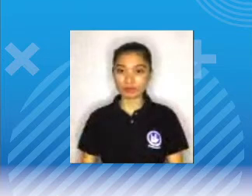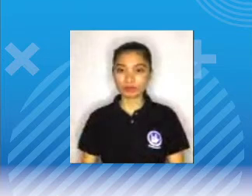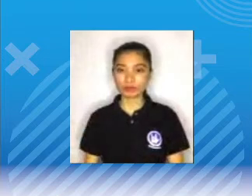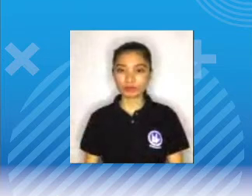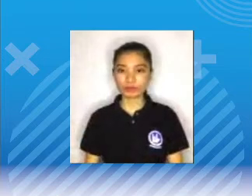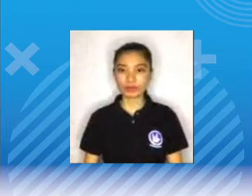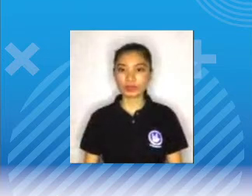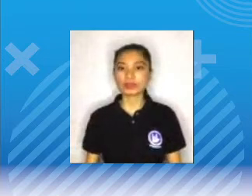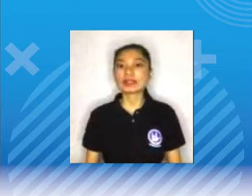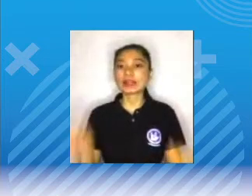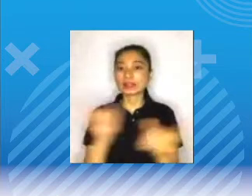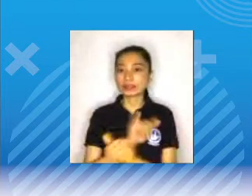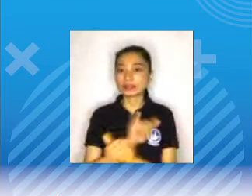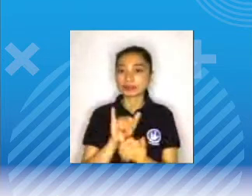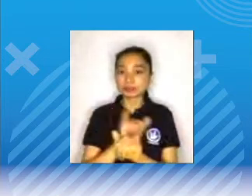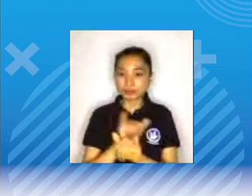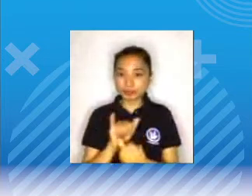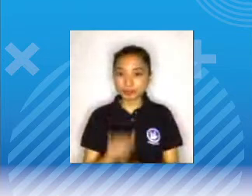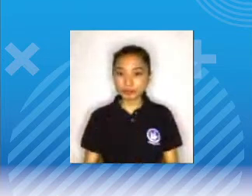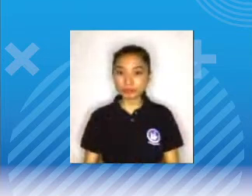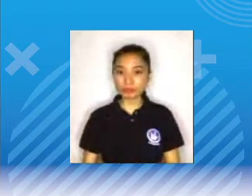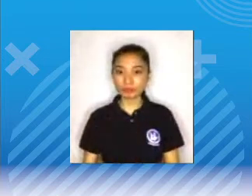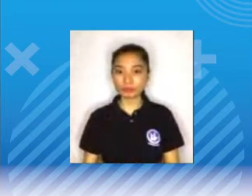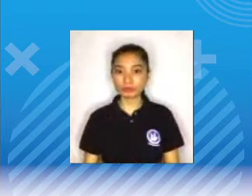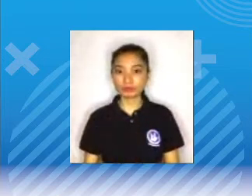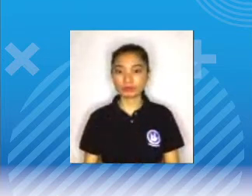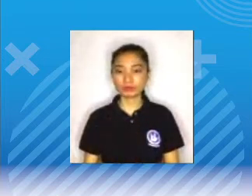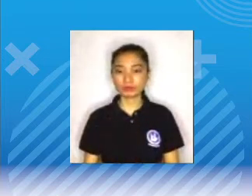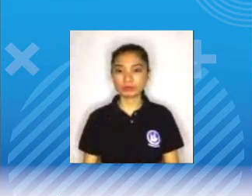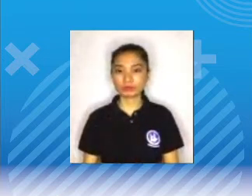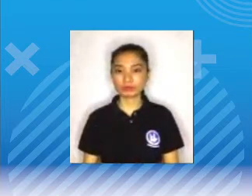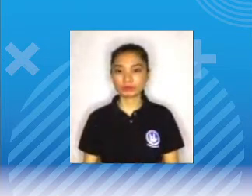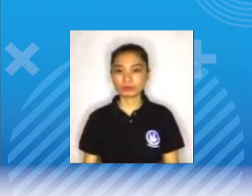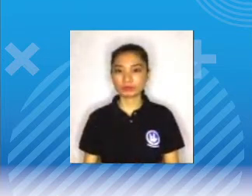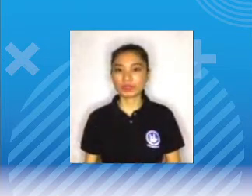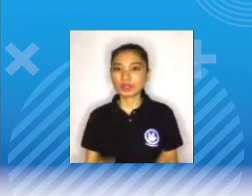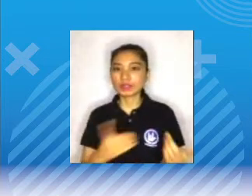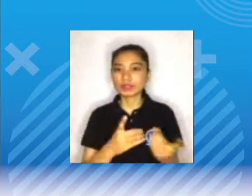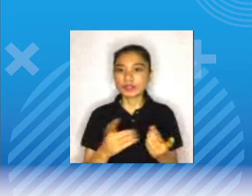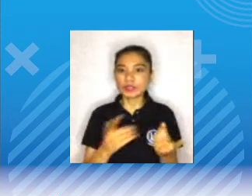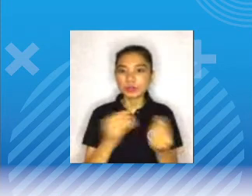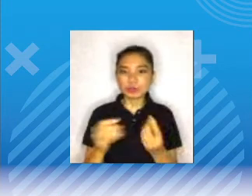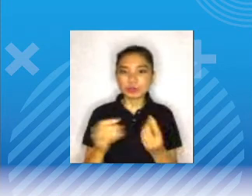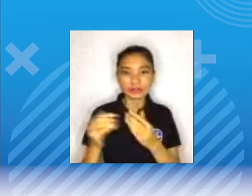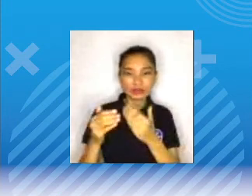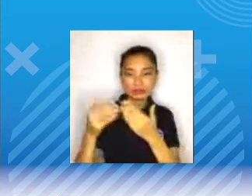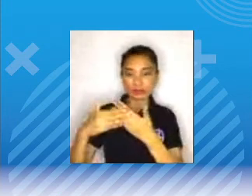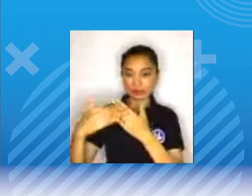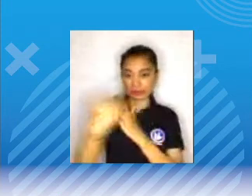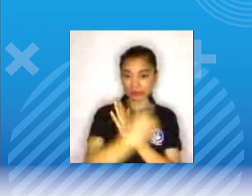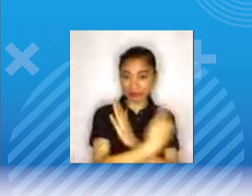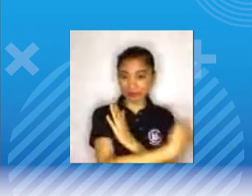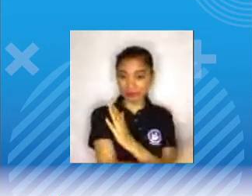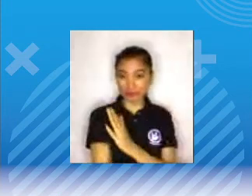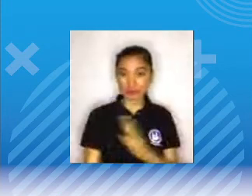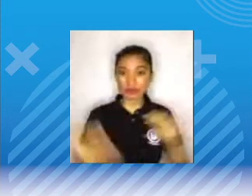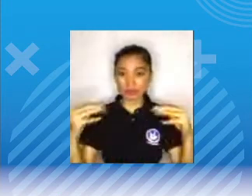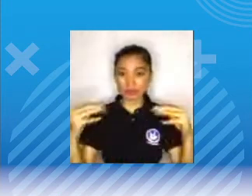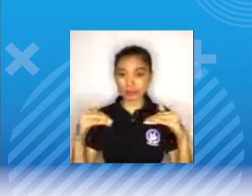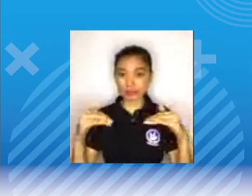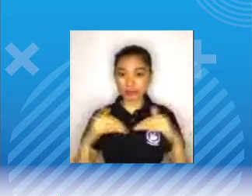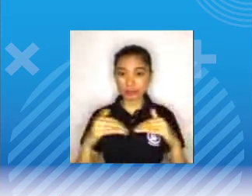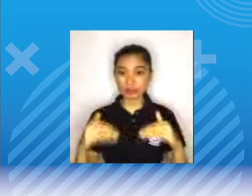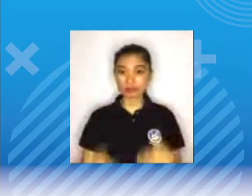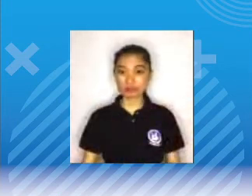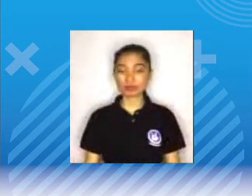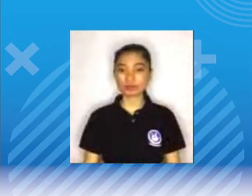po, unlike nung conduct natin ng mga previous research o'clock, no, nabanggit kanina 2 years ago, hindi na po ito bago